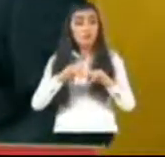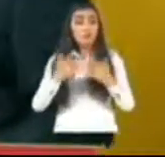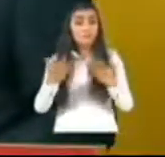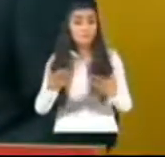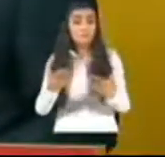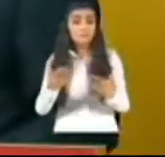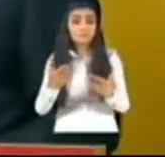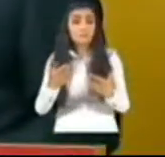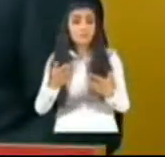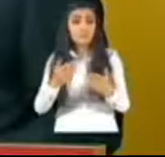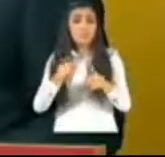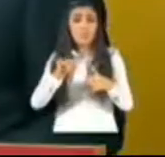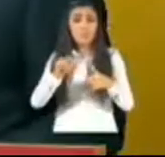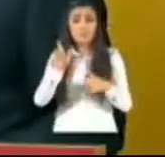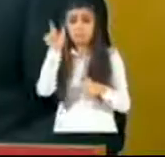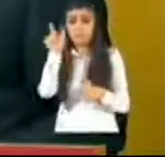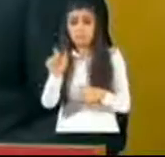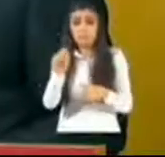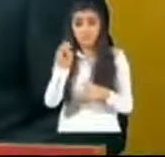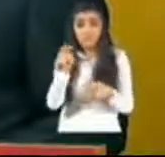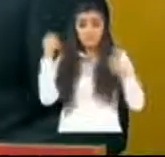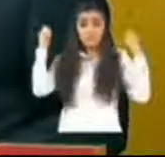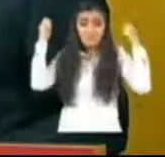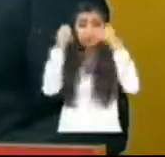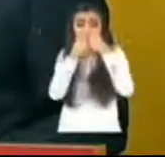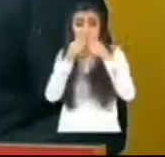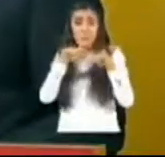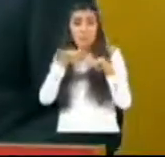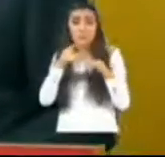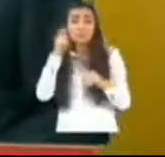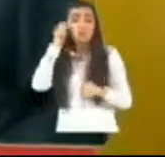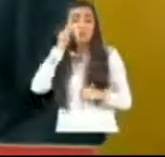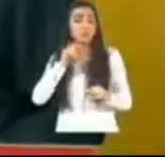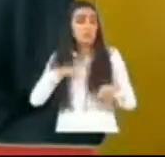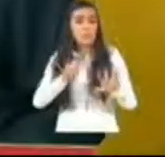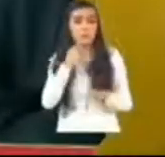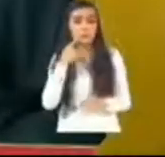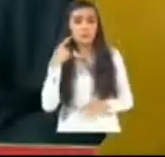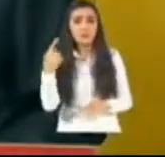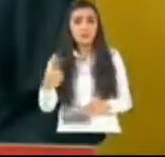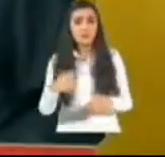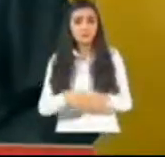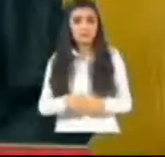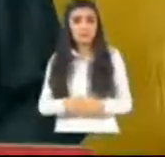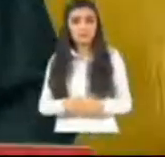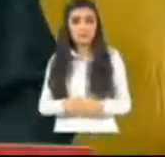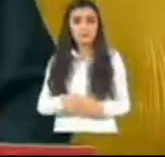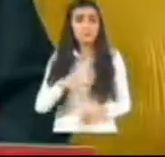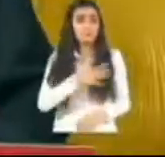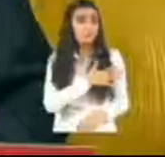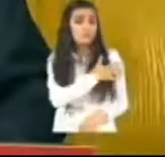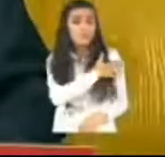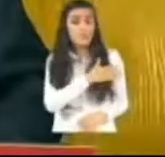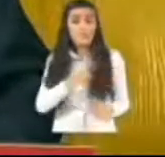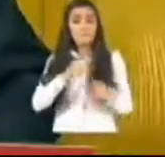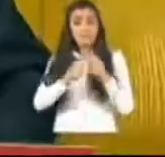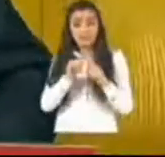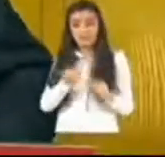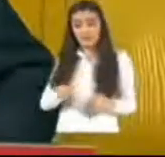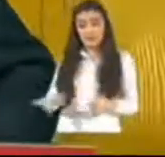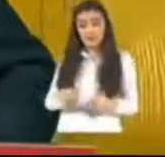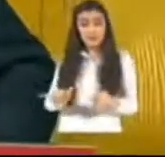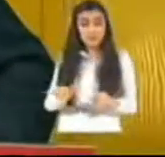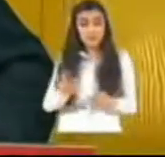oyunlarda figüranlık rolüne bürünmekten utanmamışlardı. Cumhuriyet Halk Partisi'nin yanında